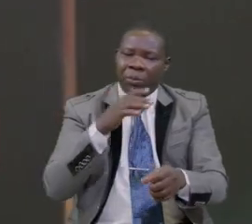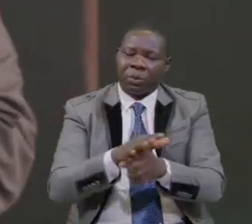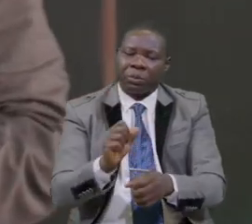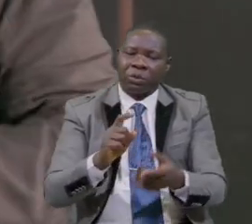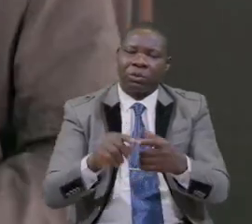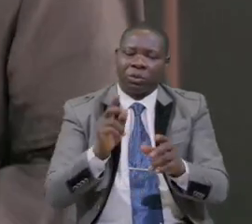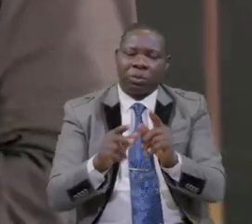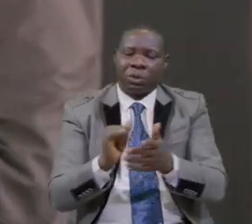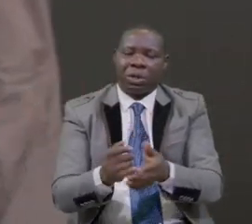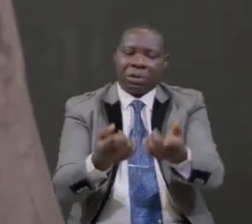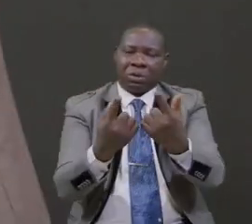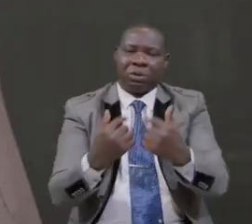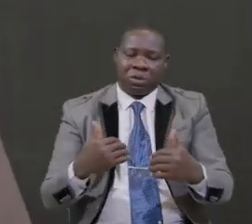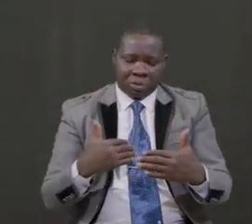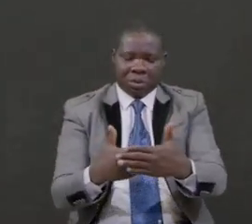nous.